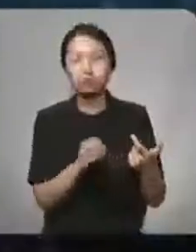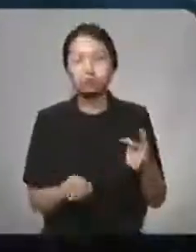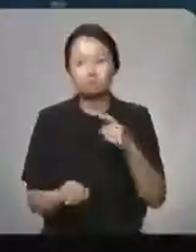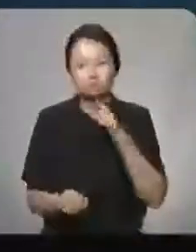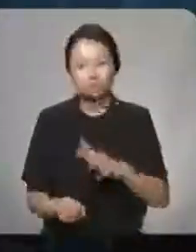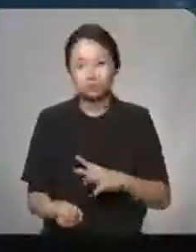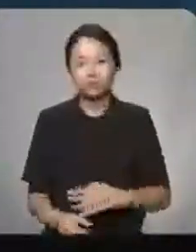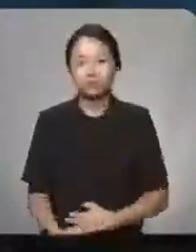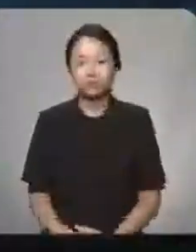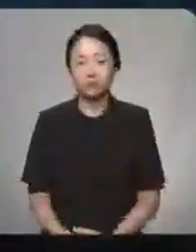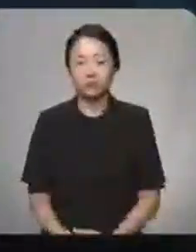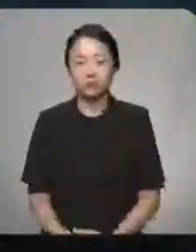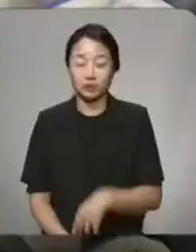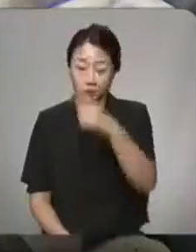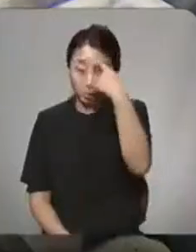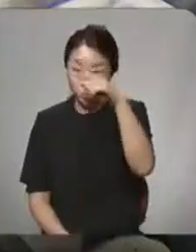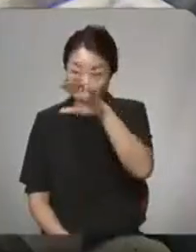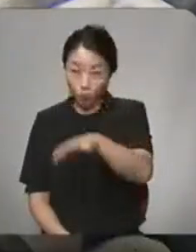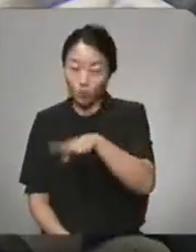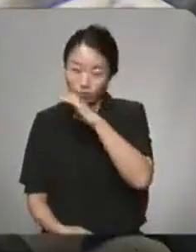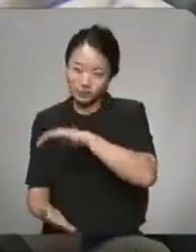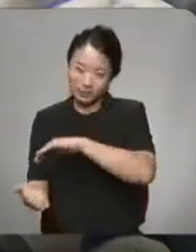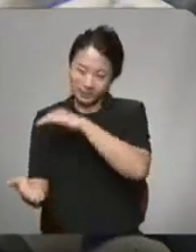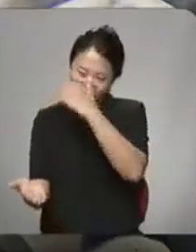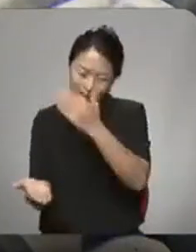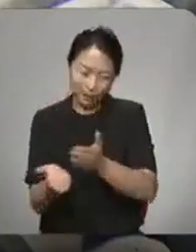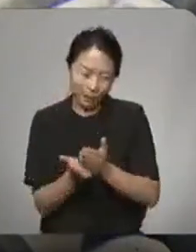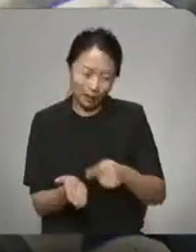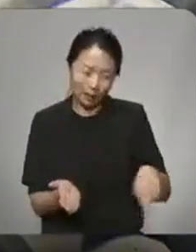상황. 러시아에서라도 만선을 꿈꾸는